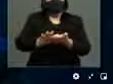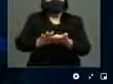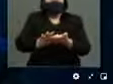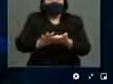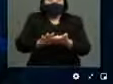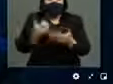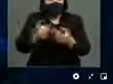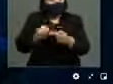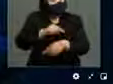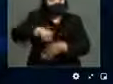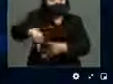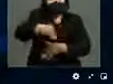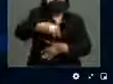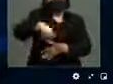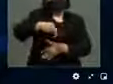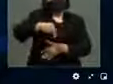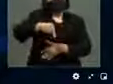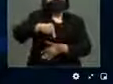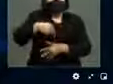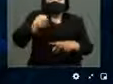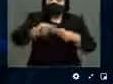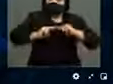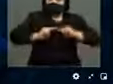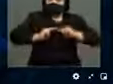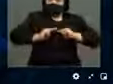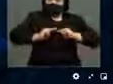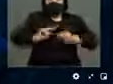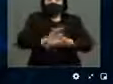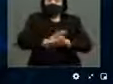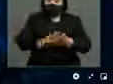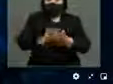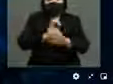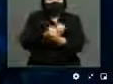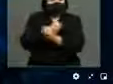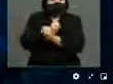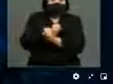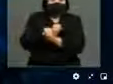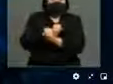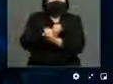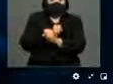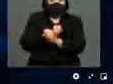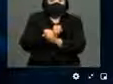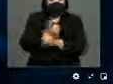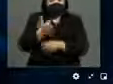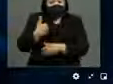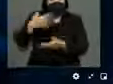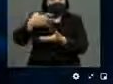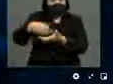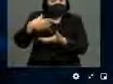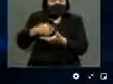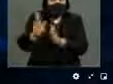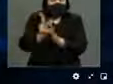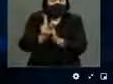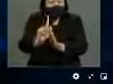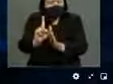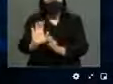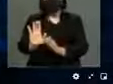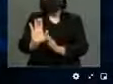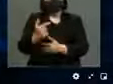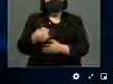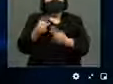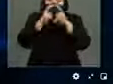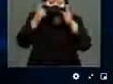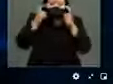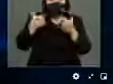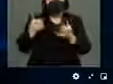านนะครับแล้วก็ดูแลสุขอนามัยส่วนบุคคลด้วยตรงนี้มาตรการต่างๆเราคงไม่ต้องพูดกันแล้วนะครับคงคุ้นเคยกันใส่แมส